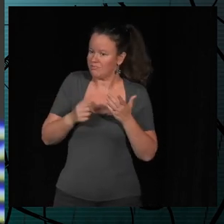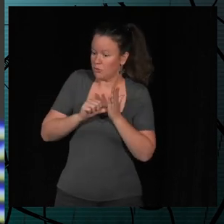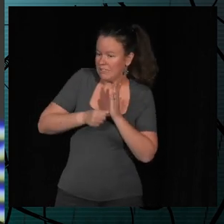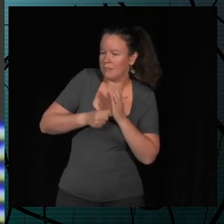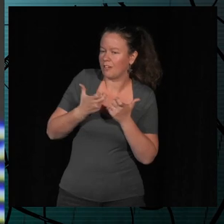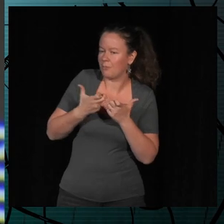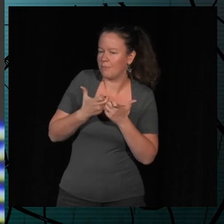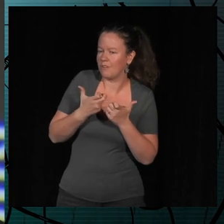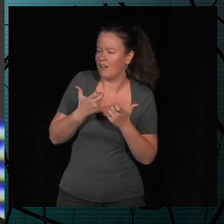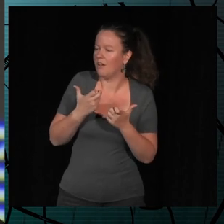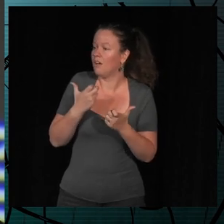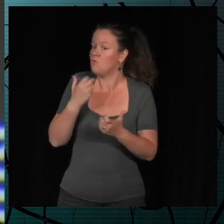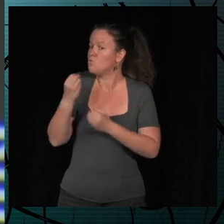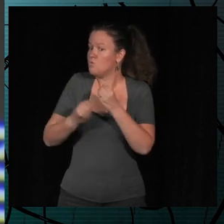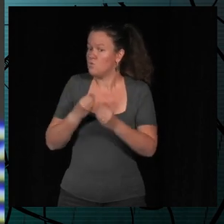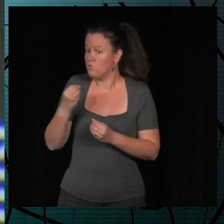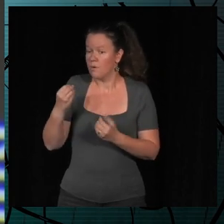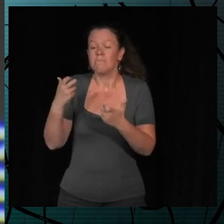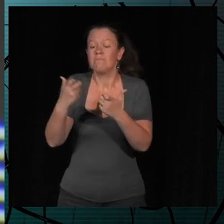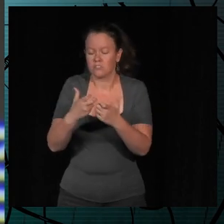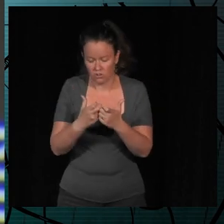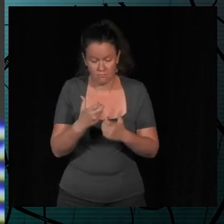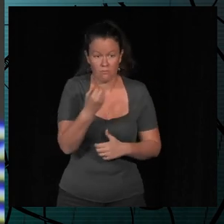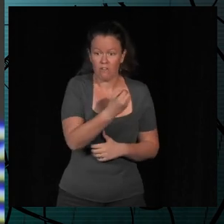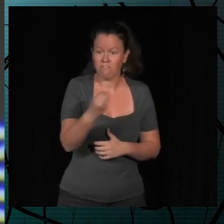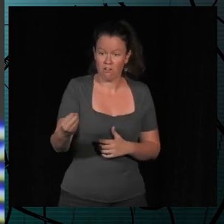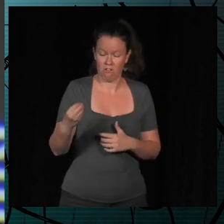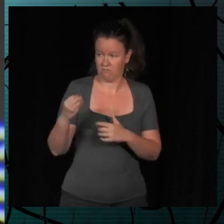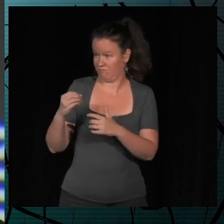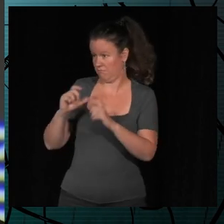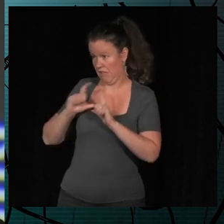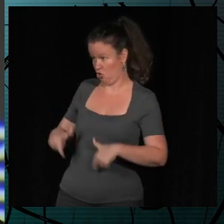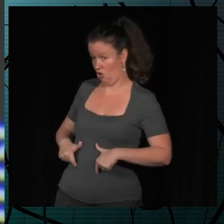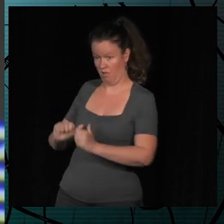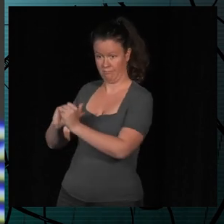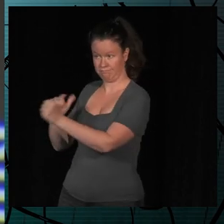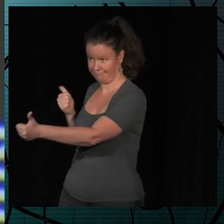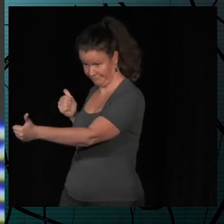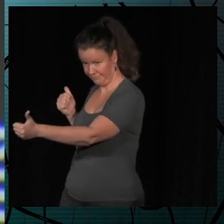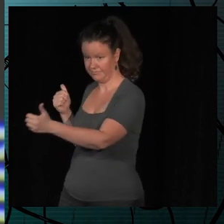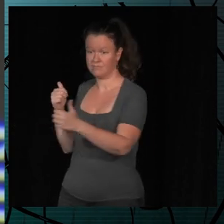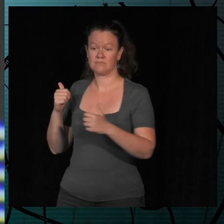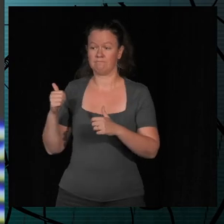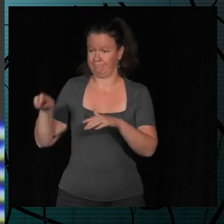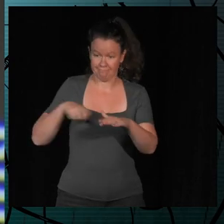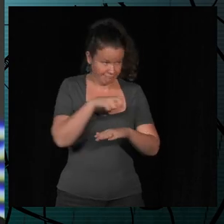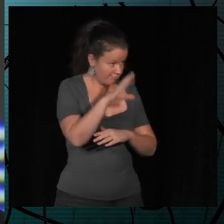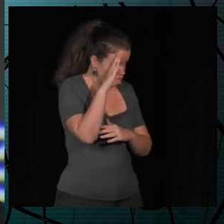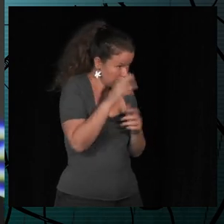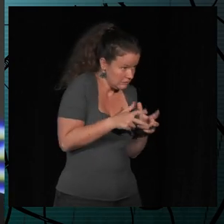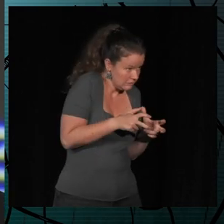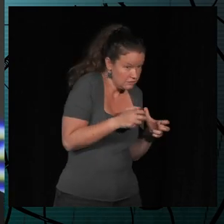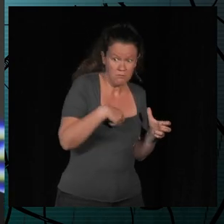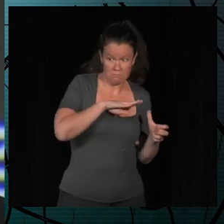d'enfants scotcher donc déscolarisés scotcher au jeux vidéo chez eux son en fait des enfants qui ont été victimes de harcèlement c'est très